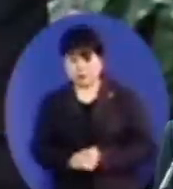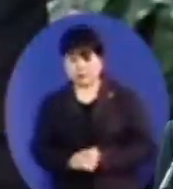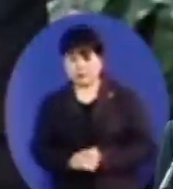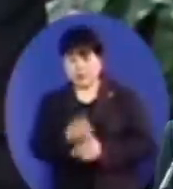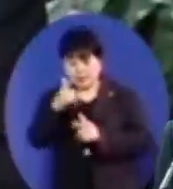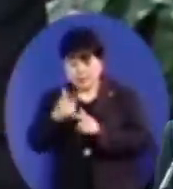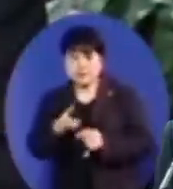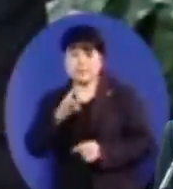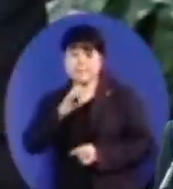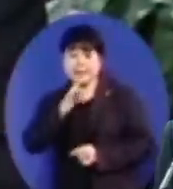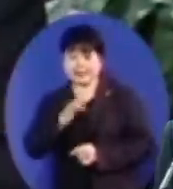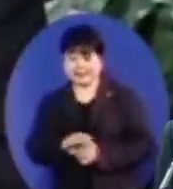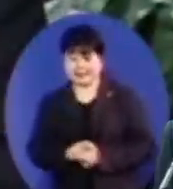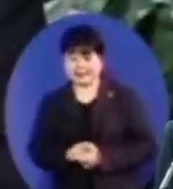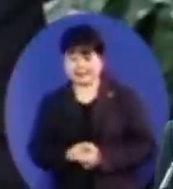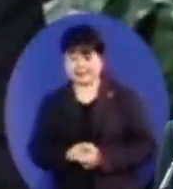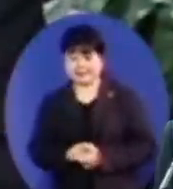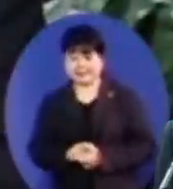예수님만은